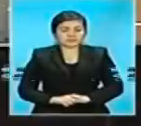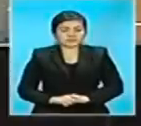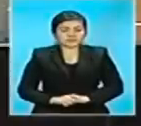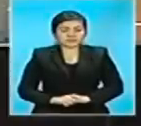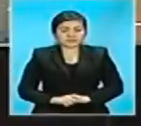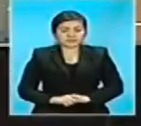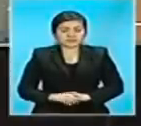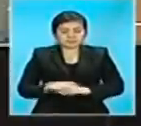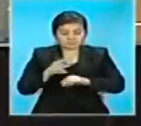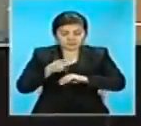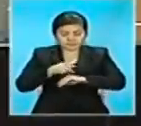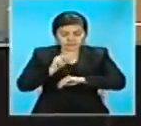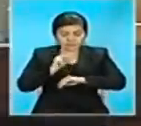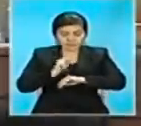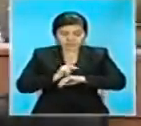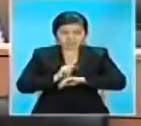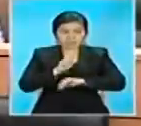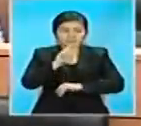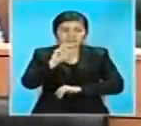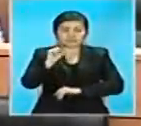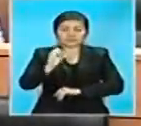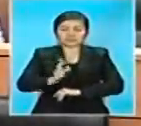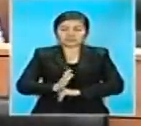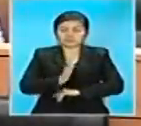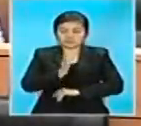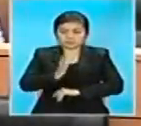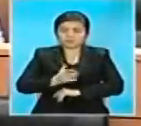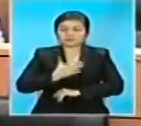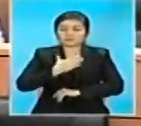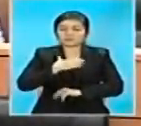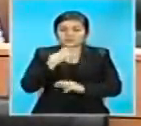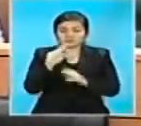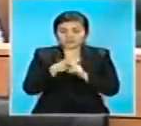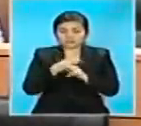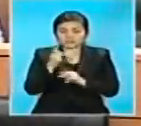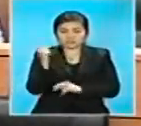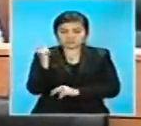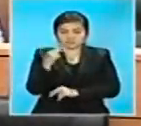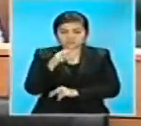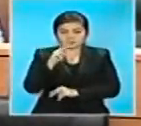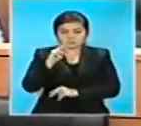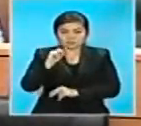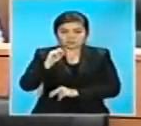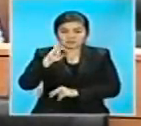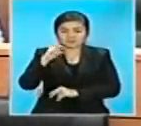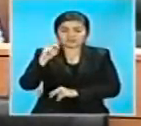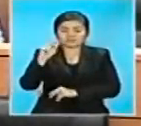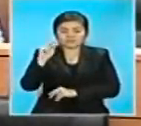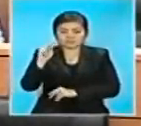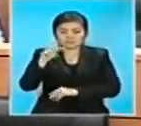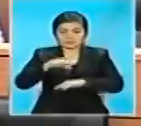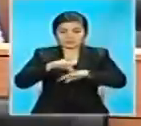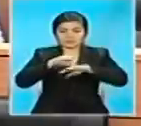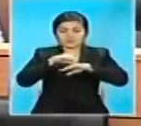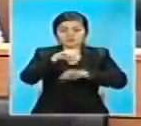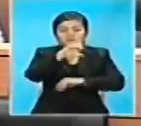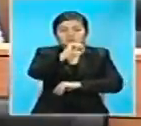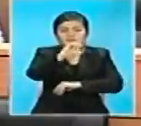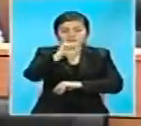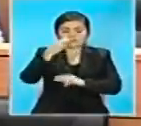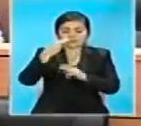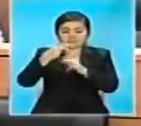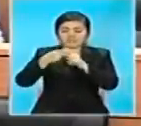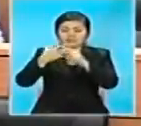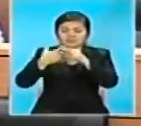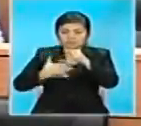กับเรียนท่านประธานรัฐสภาที่เคารพกับผมธนิกมาศิวิทักษ์สมาชิกสภาผู้แทนราษฎรแบบบัญชีร